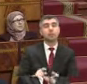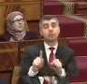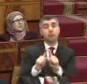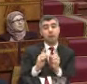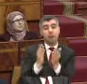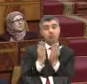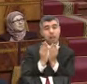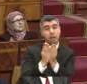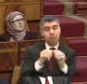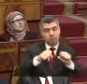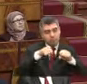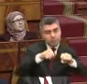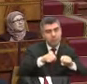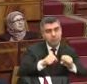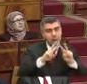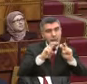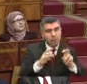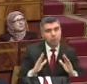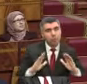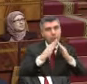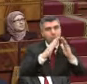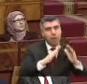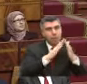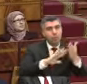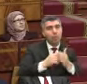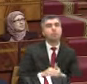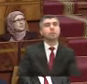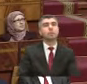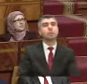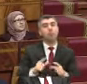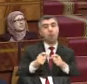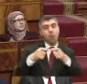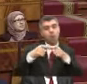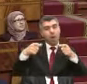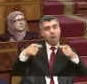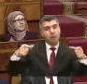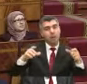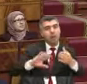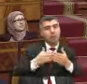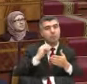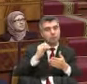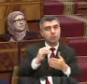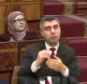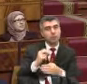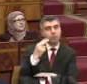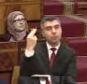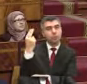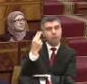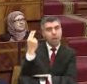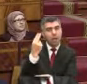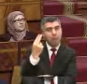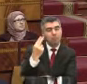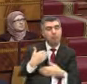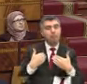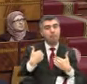للمعادن بجهة درعا تافلات، توسيع الحي الجامعي بالرشيدية، تجويد خدماته، دعم الأشخاص ذوي الاحتياجات